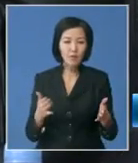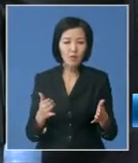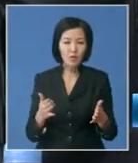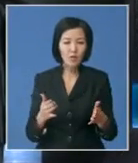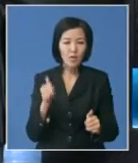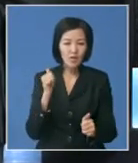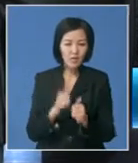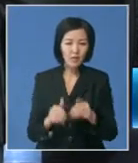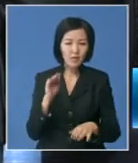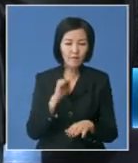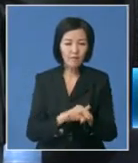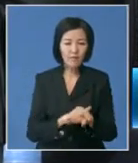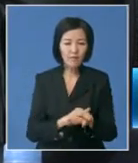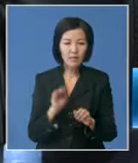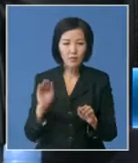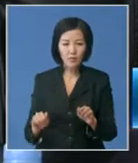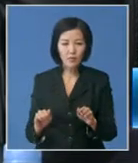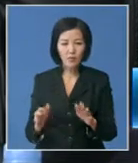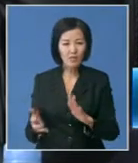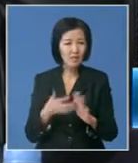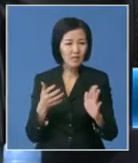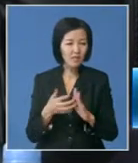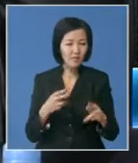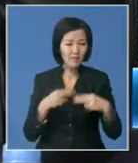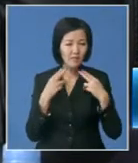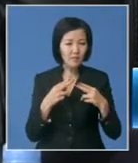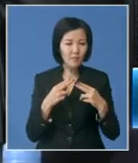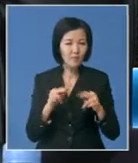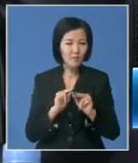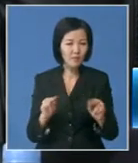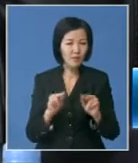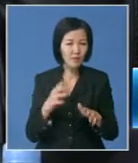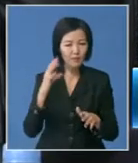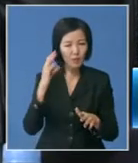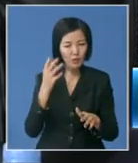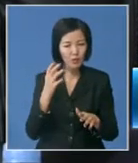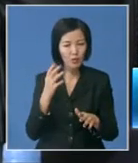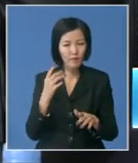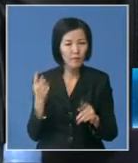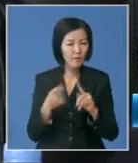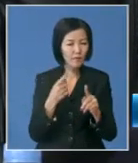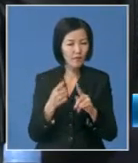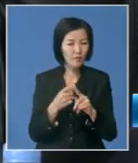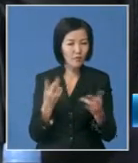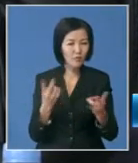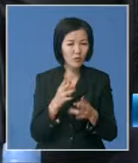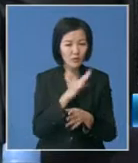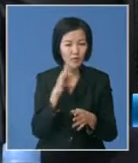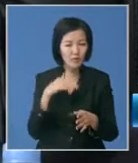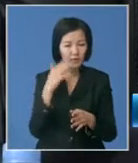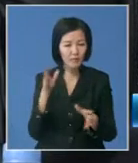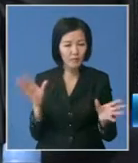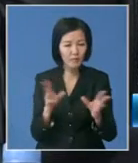каждый факт суицида ребенка это недостаток внимания со стороны педагогов психологов и в первую очередь родителей наладьте отношения с родителями